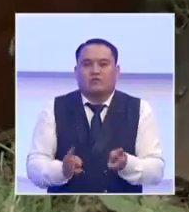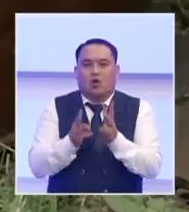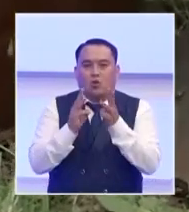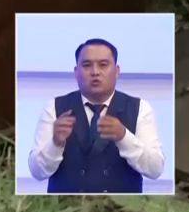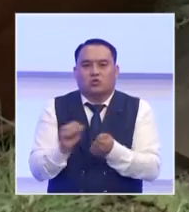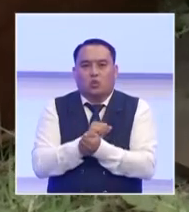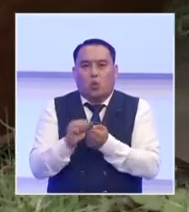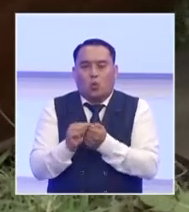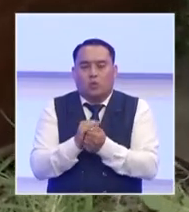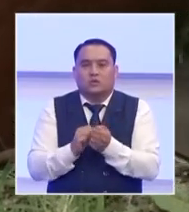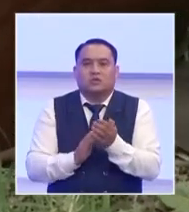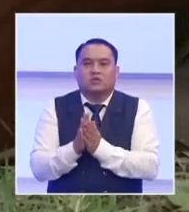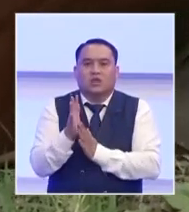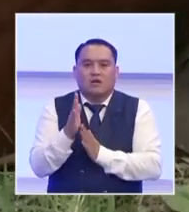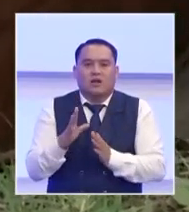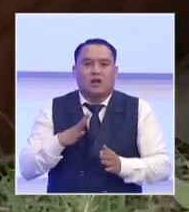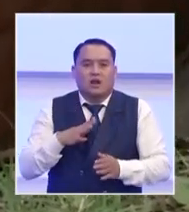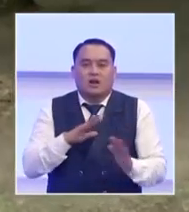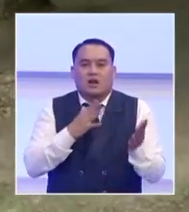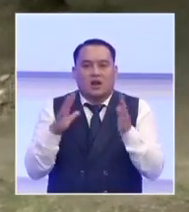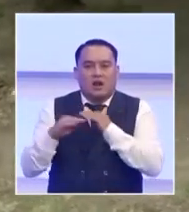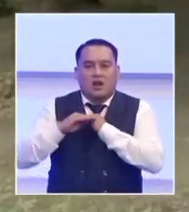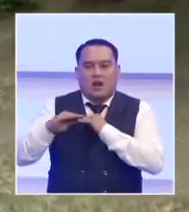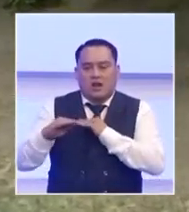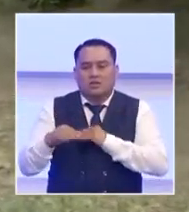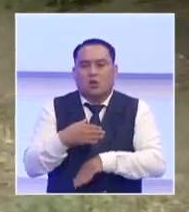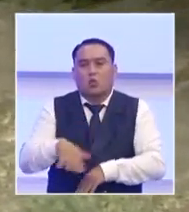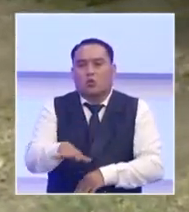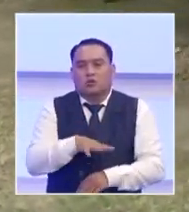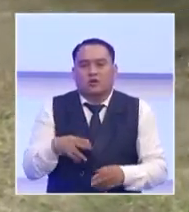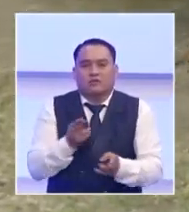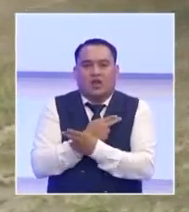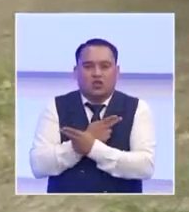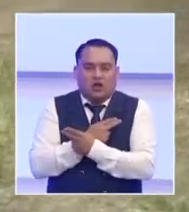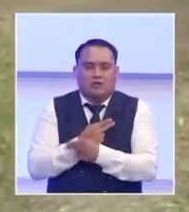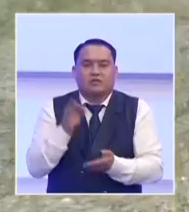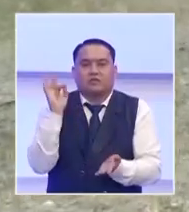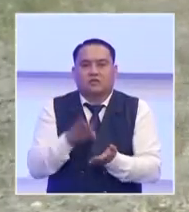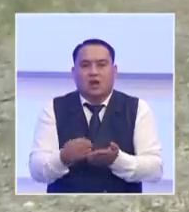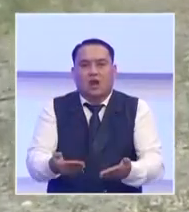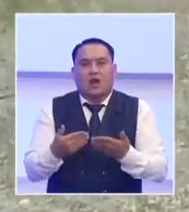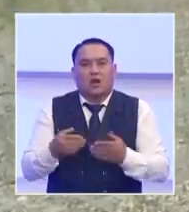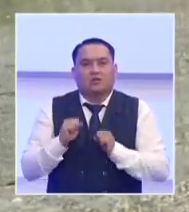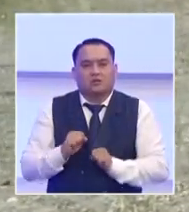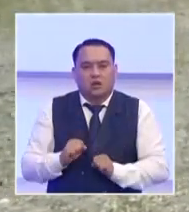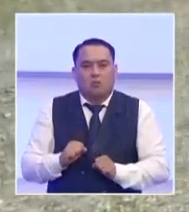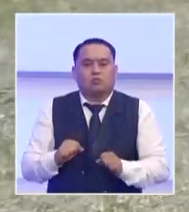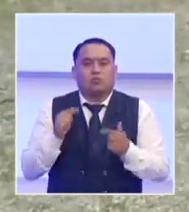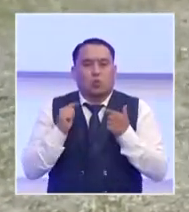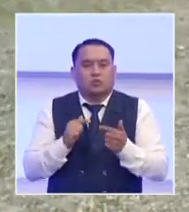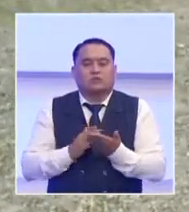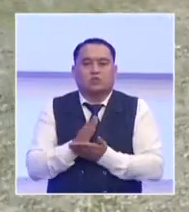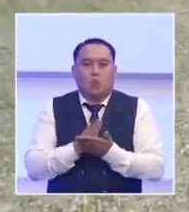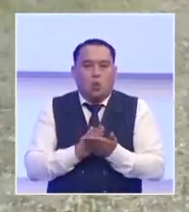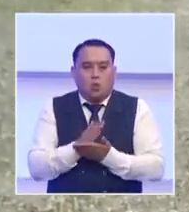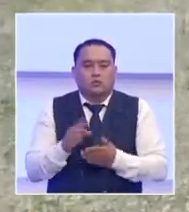травы факты зарегистрированные как и в лесостепной зоне так и на участках дачных массивов в целях профилактики сотрудники противопожарной службы